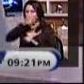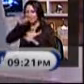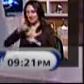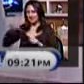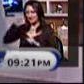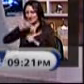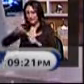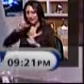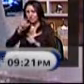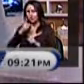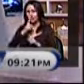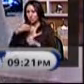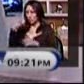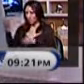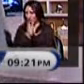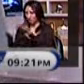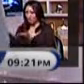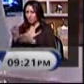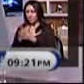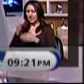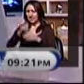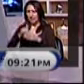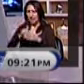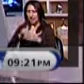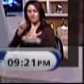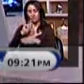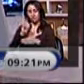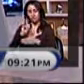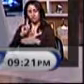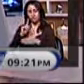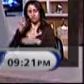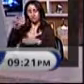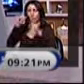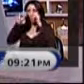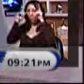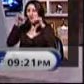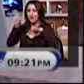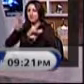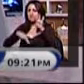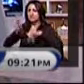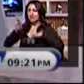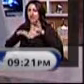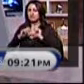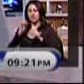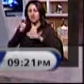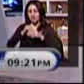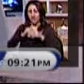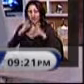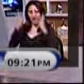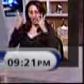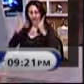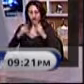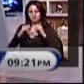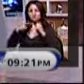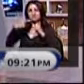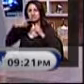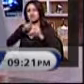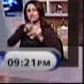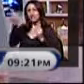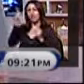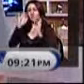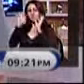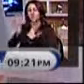وسكر ولحمه وحاجات زي كده، ودي هتلعب، هيبقى ليها دور في المعادله، واخد بال حضرتك؟ واعتقد ان يعني